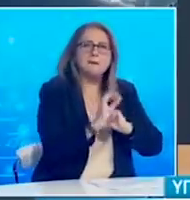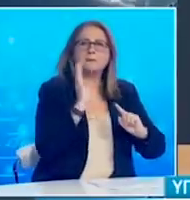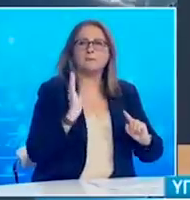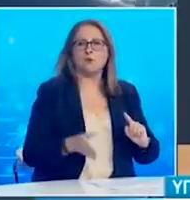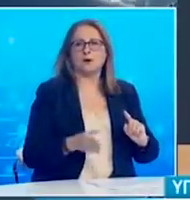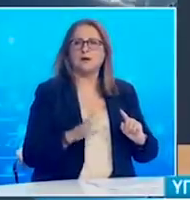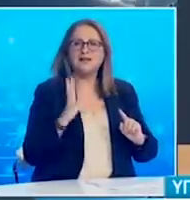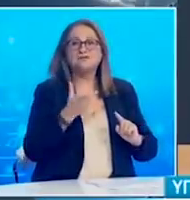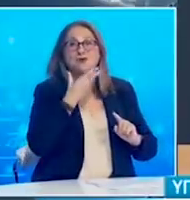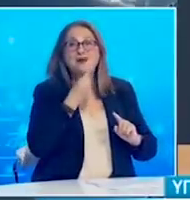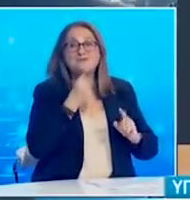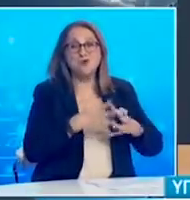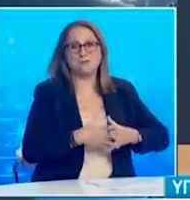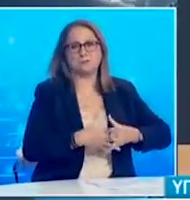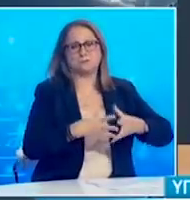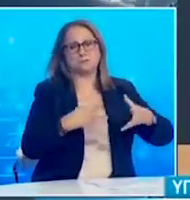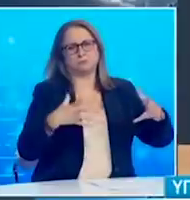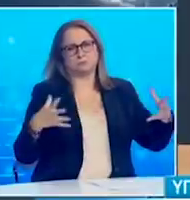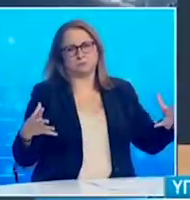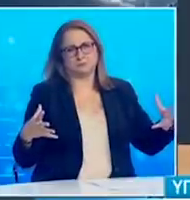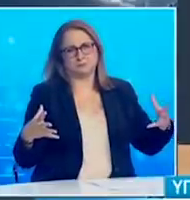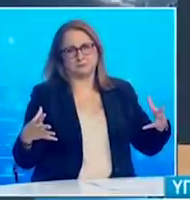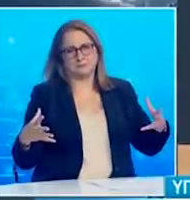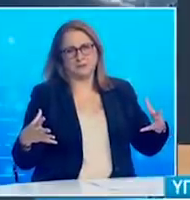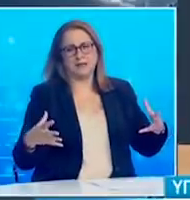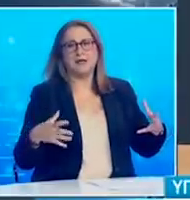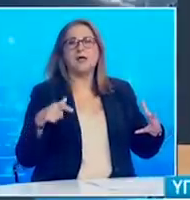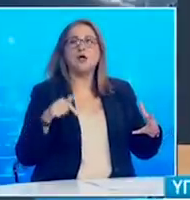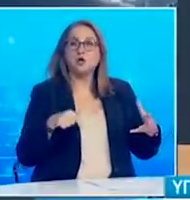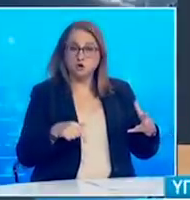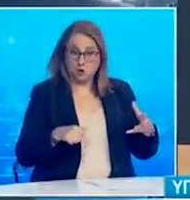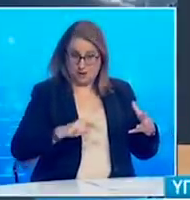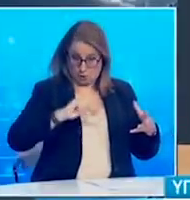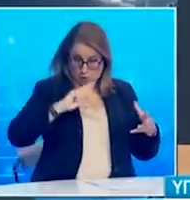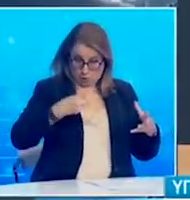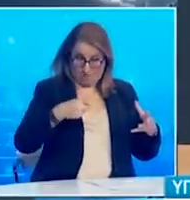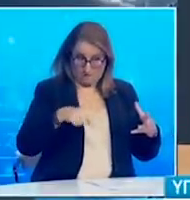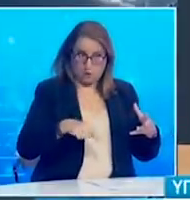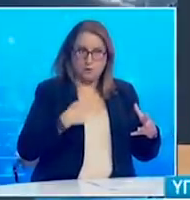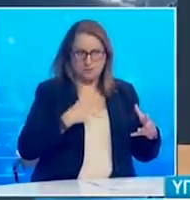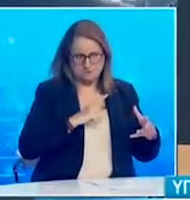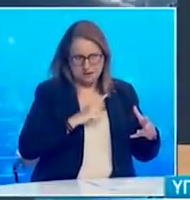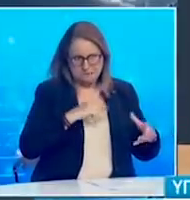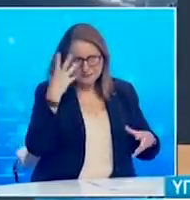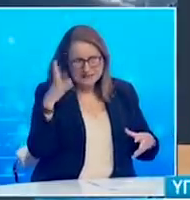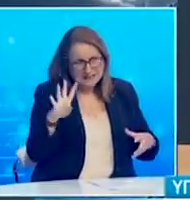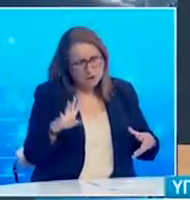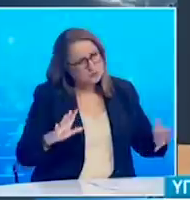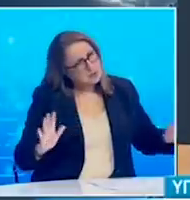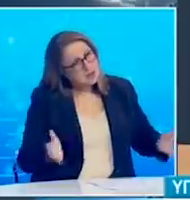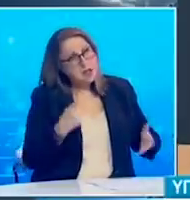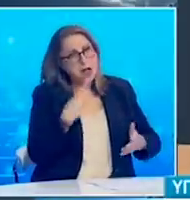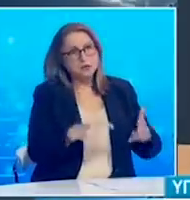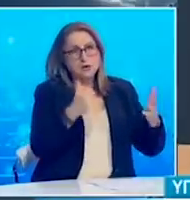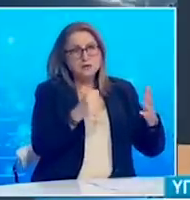διαστήματα. Η ανάσχεση του δεύτερου κύματος, το οποίο μέχρι στιγμής είναι υπιότερο του αναμενόμενου, είναι εφικτή μέσω μέτρων που ελαχιστοποιούν